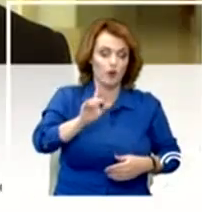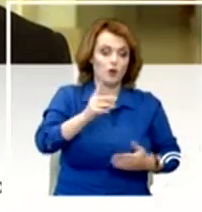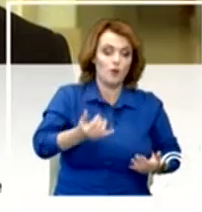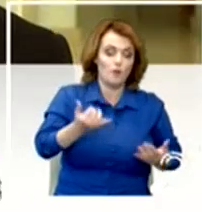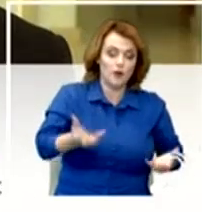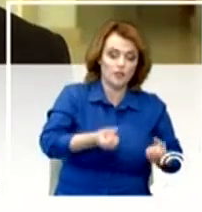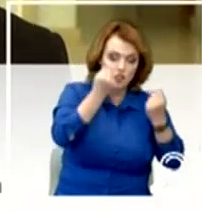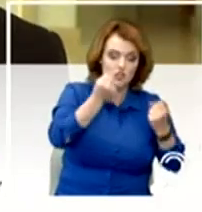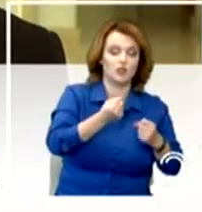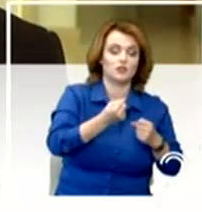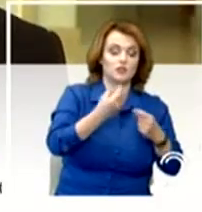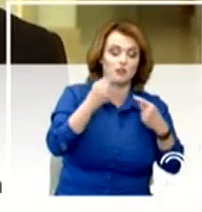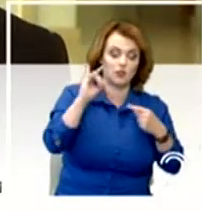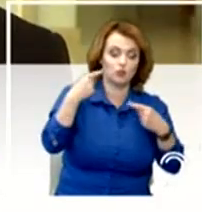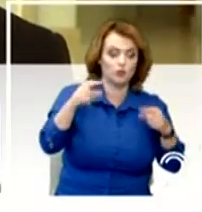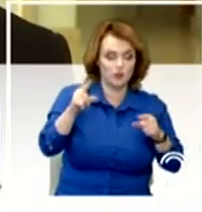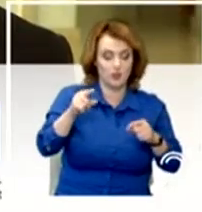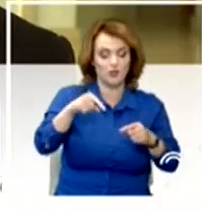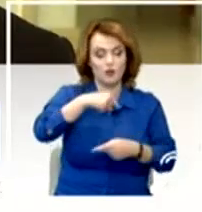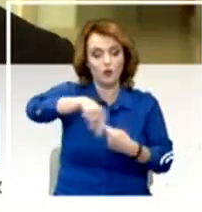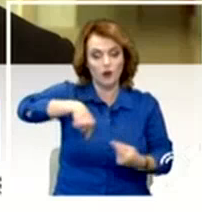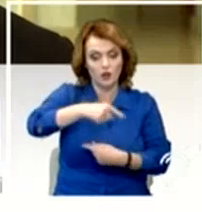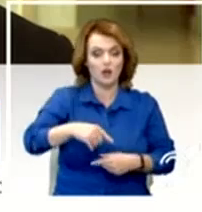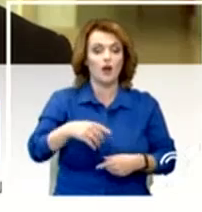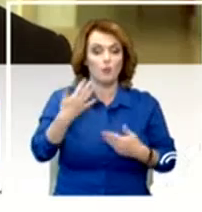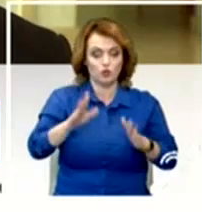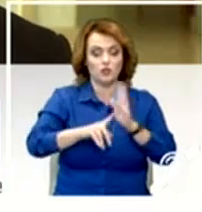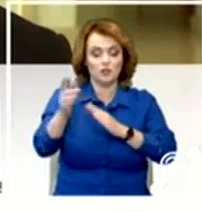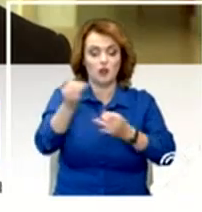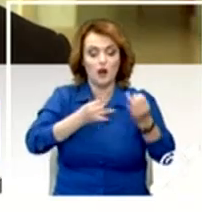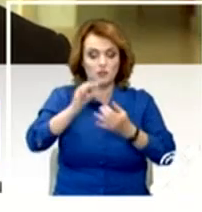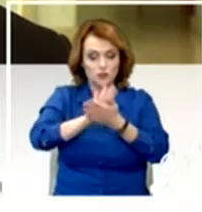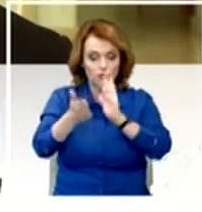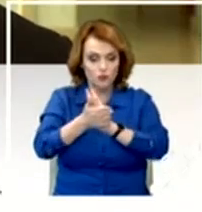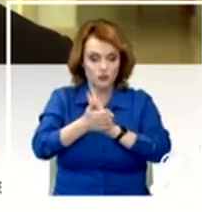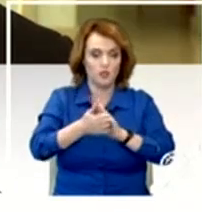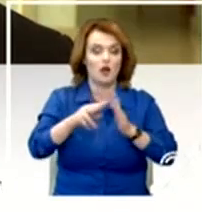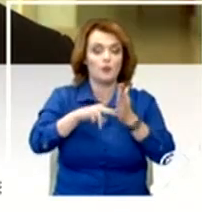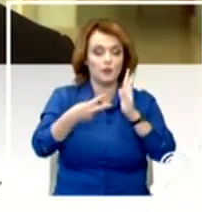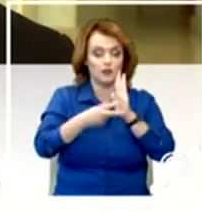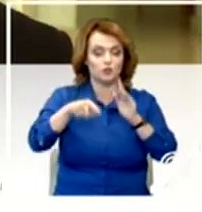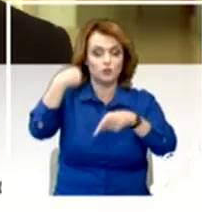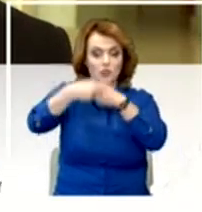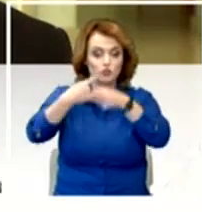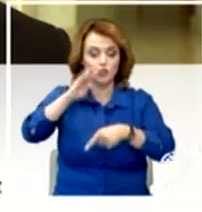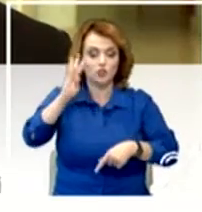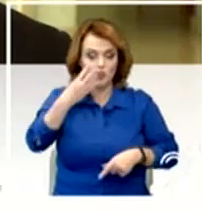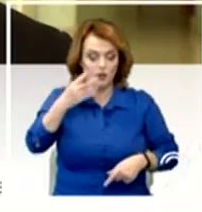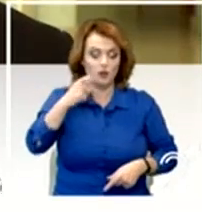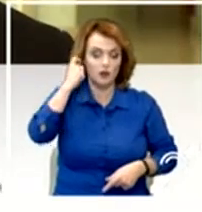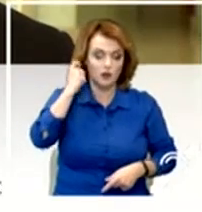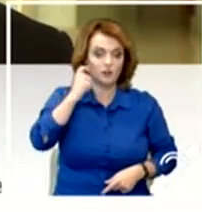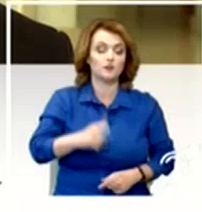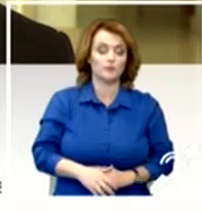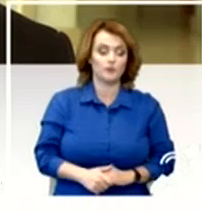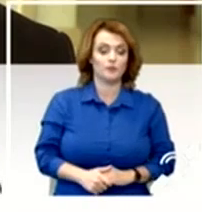IMM-urilor. Deja suntem în discuții pentru a iniția următorul program de susținere. El se planifică pentru următorii 4 ani de zile și